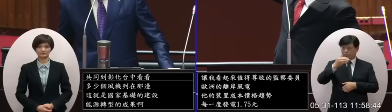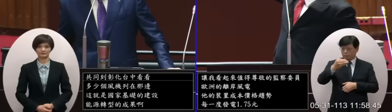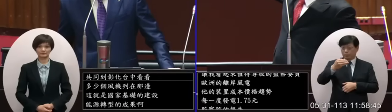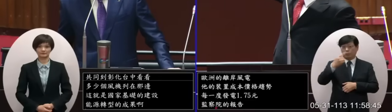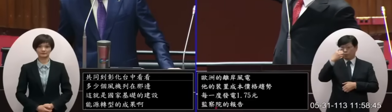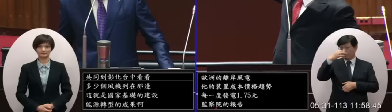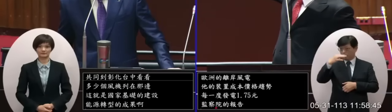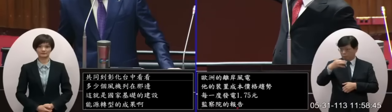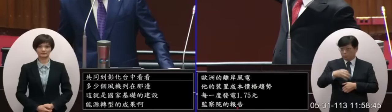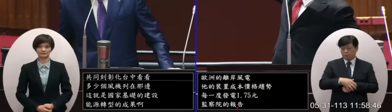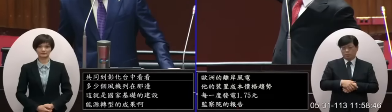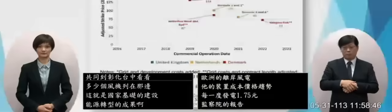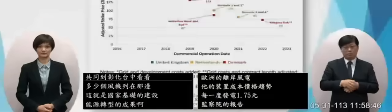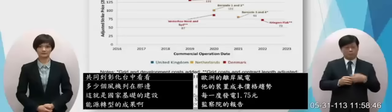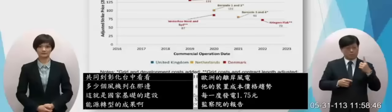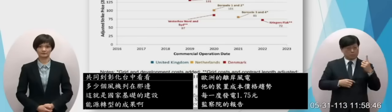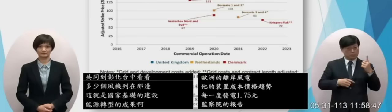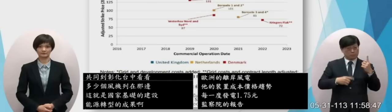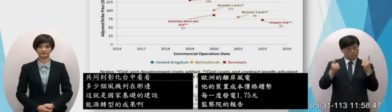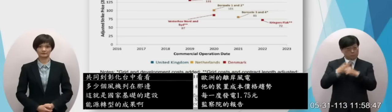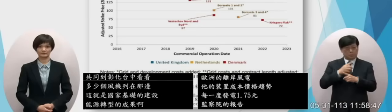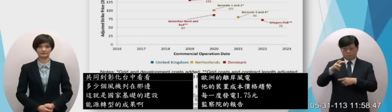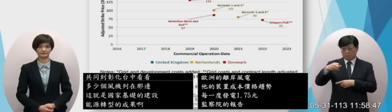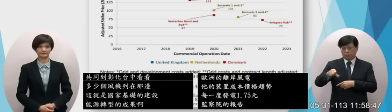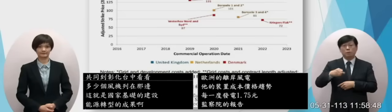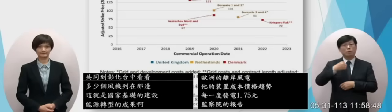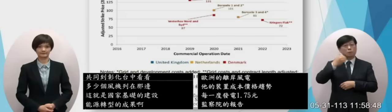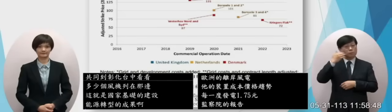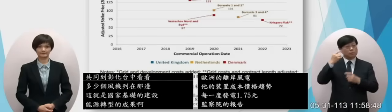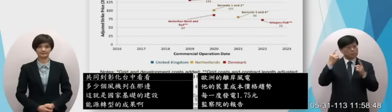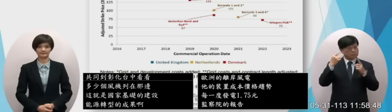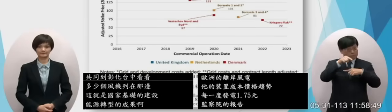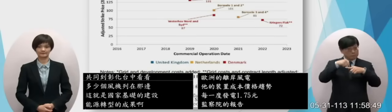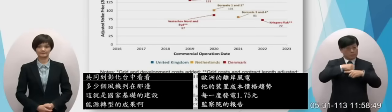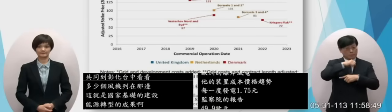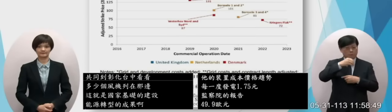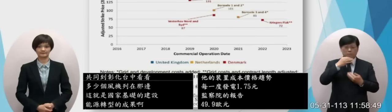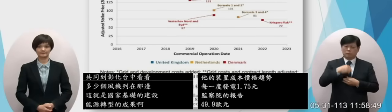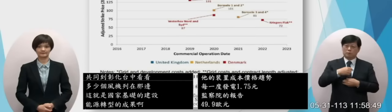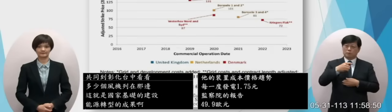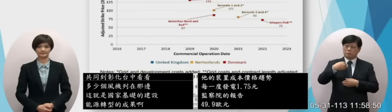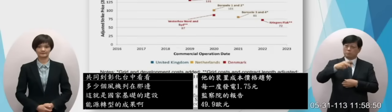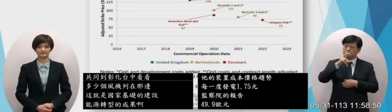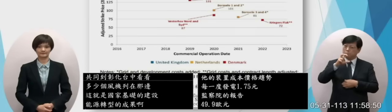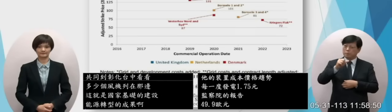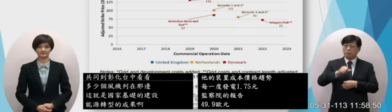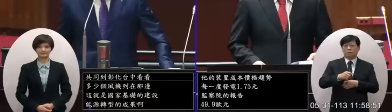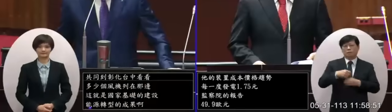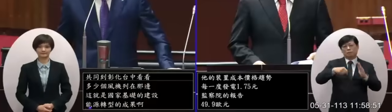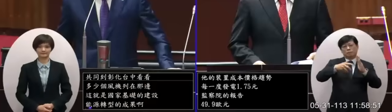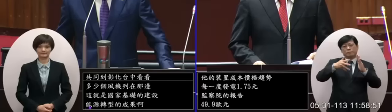49.9欧元，1:35换算，当台湾每度1.75元。